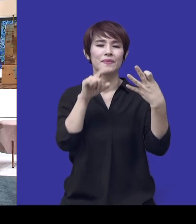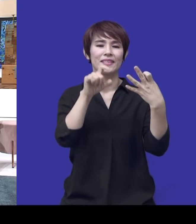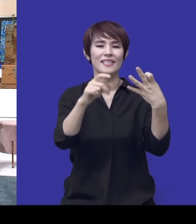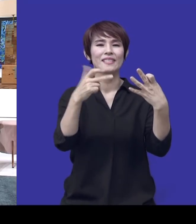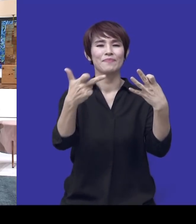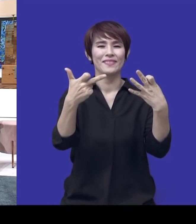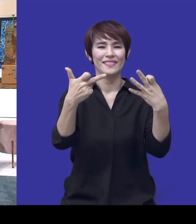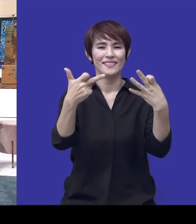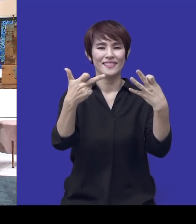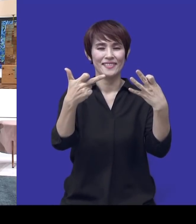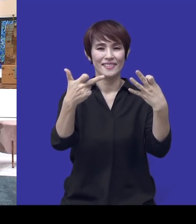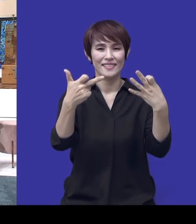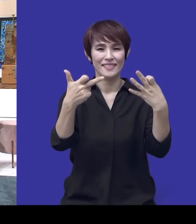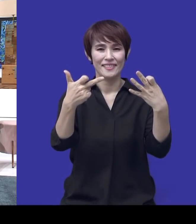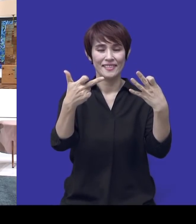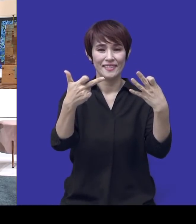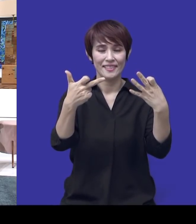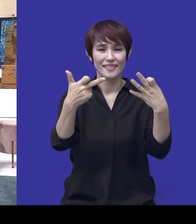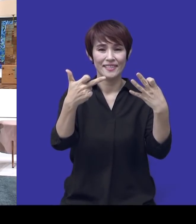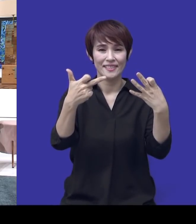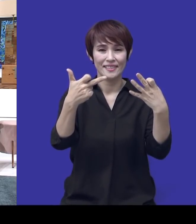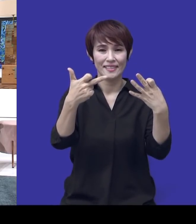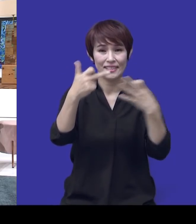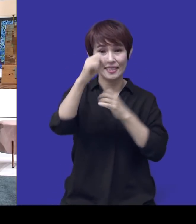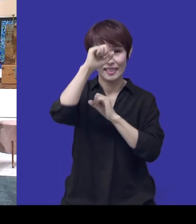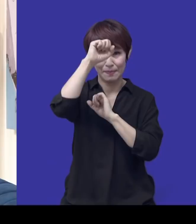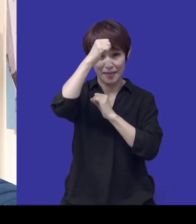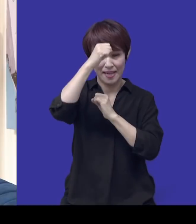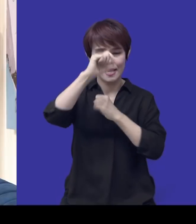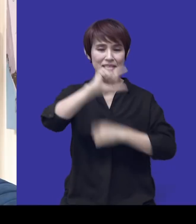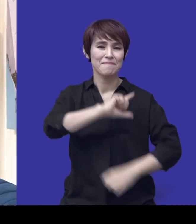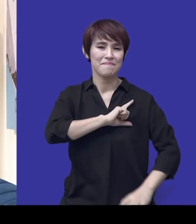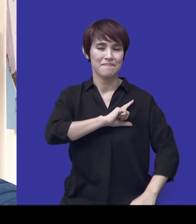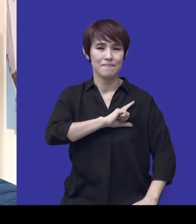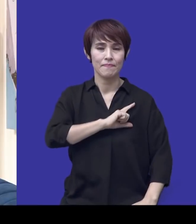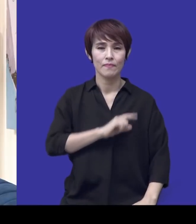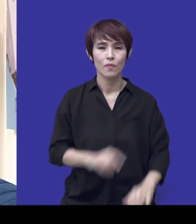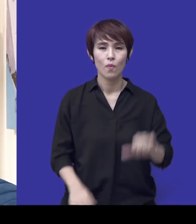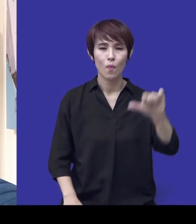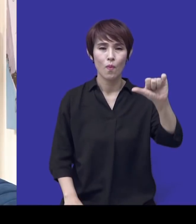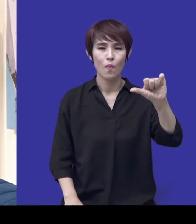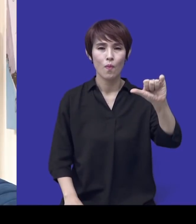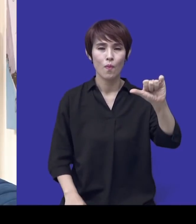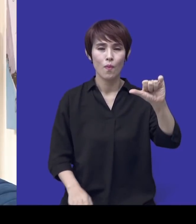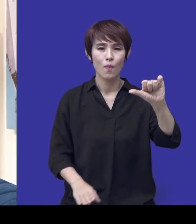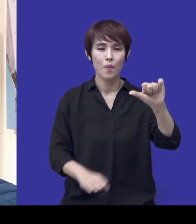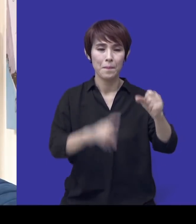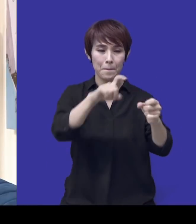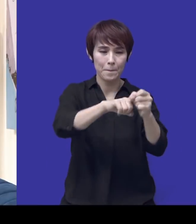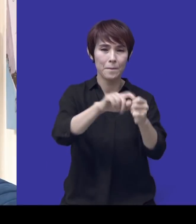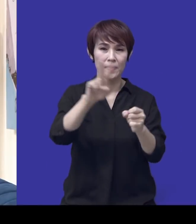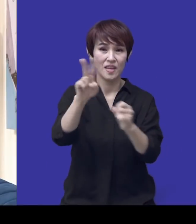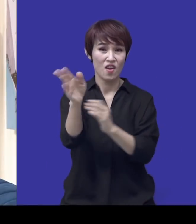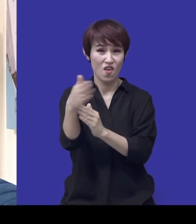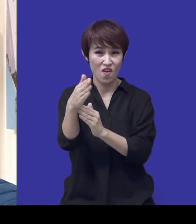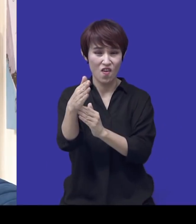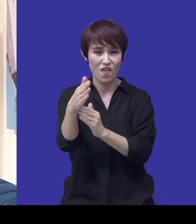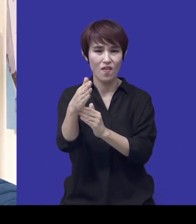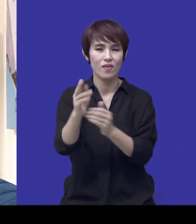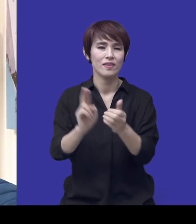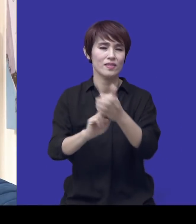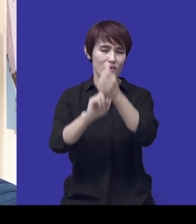아. 이제 해서 진짜 상품명 MT1417이었어요. 네. 그게 이제 오병이어의 기적에서 이제 물고기 두